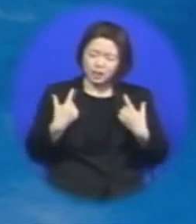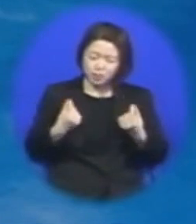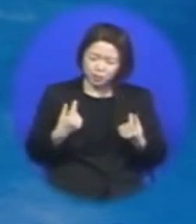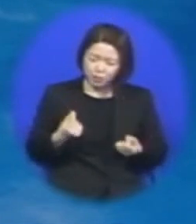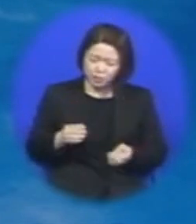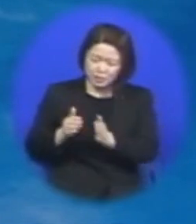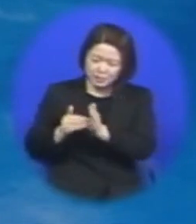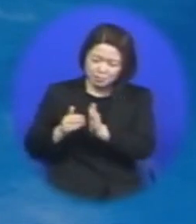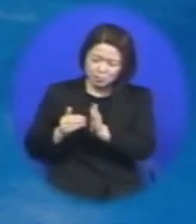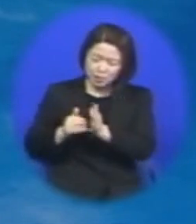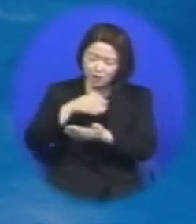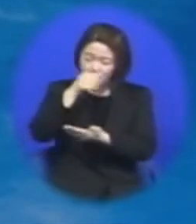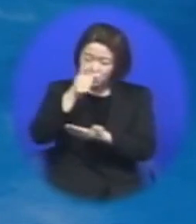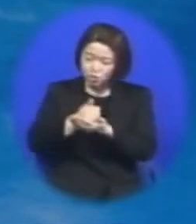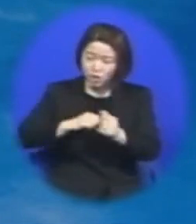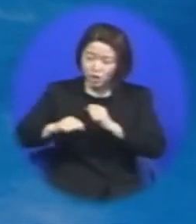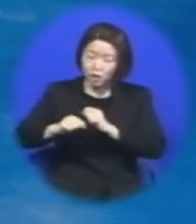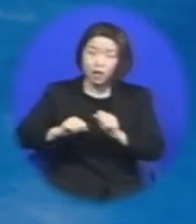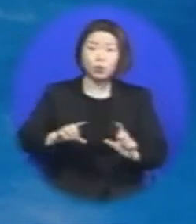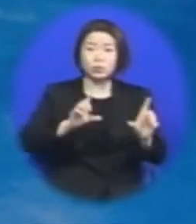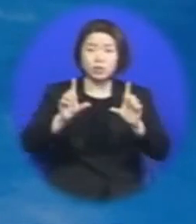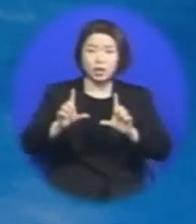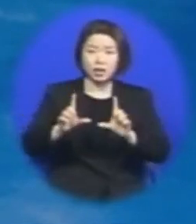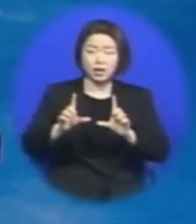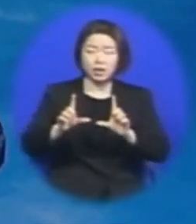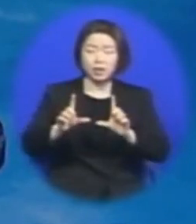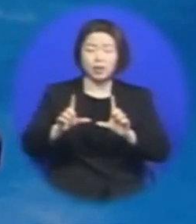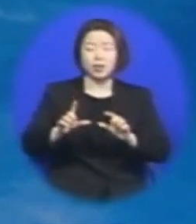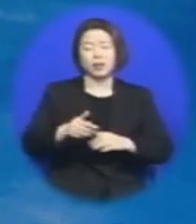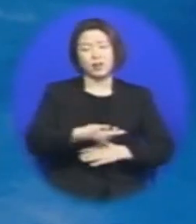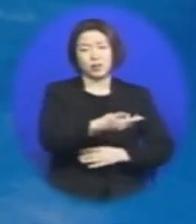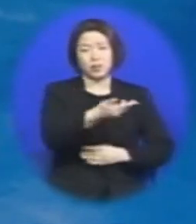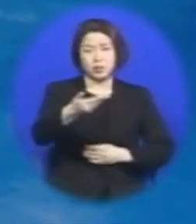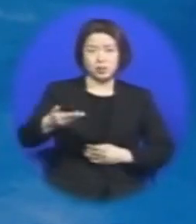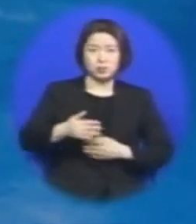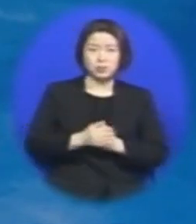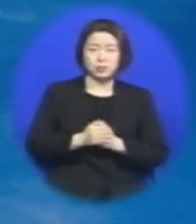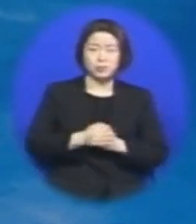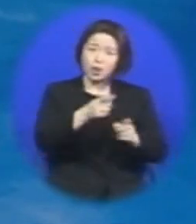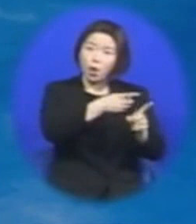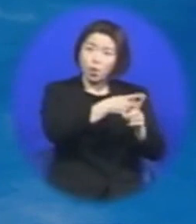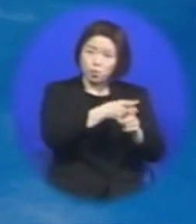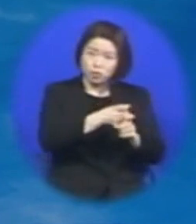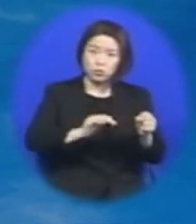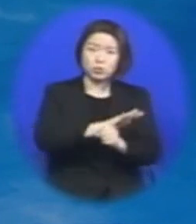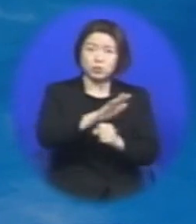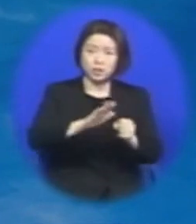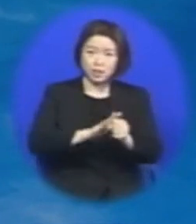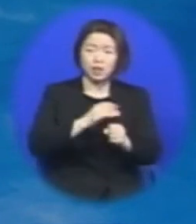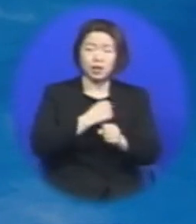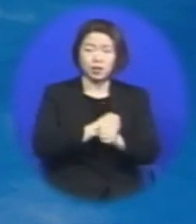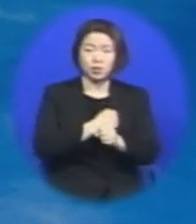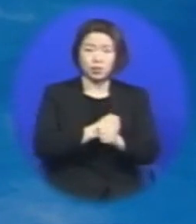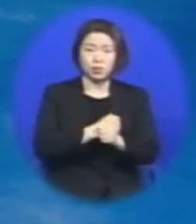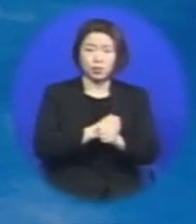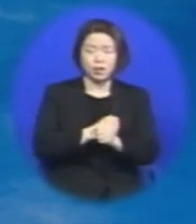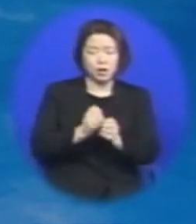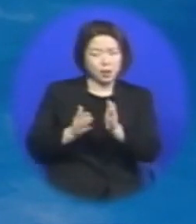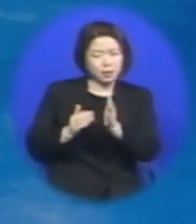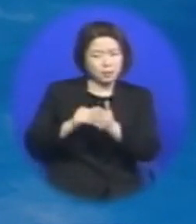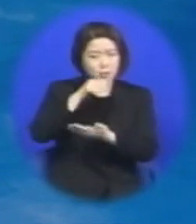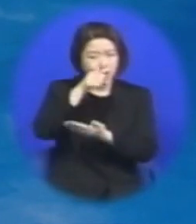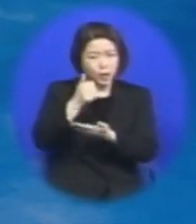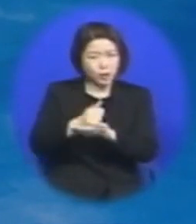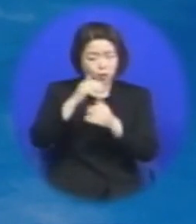짓고 살아요 여러분 원수도 사랑하고 은밀한 죄도